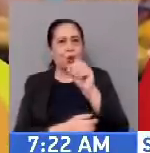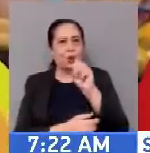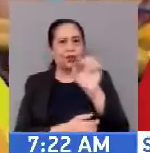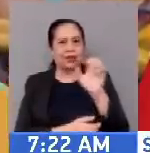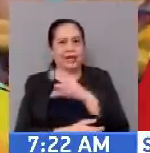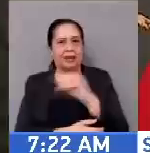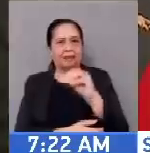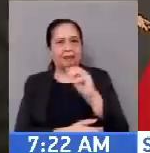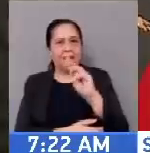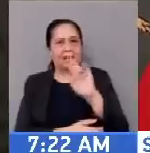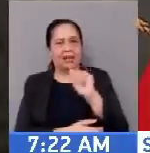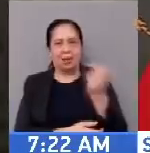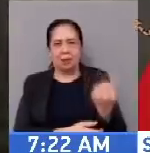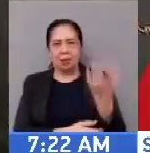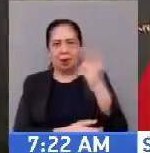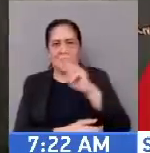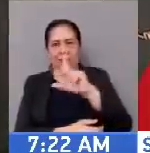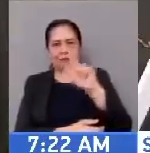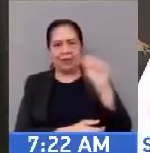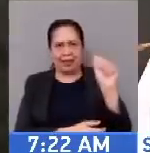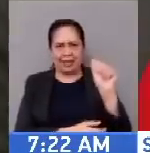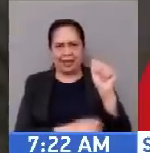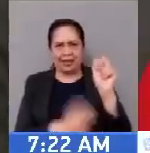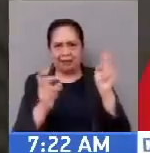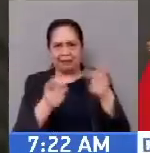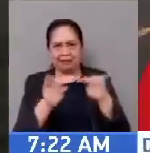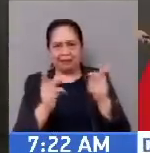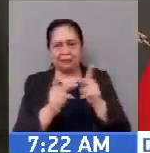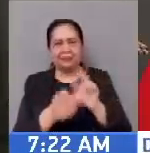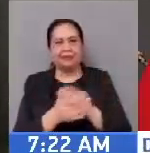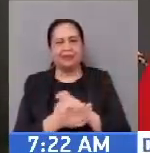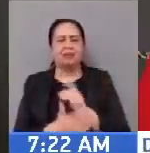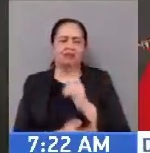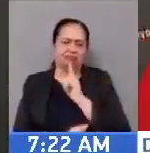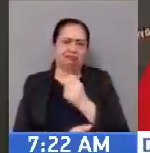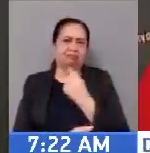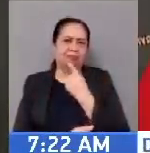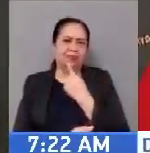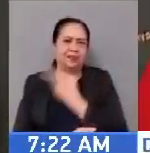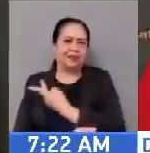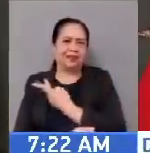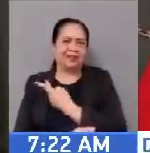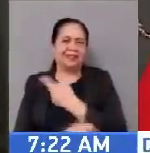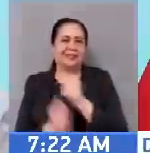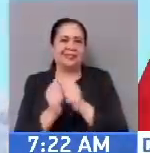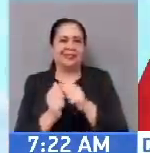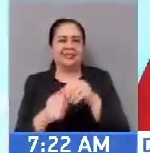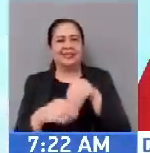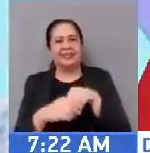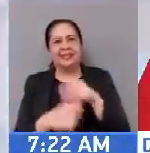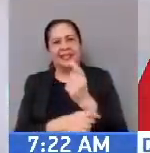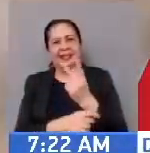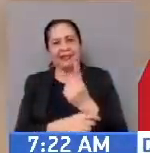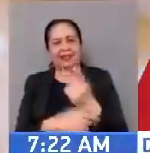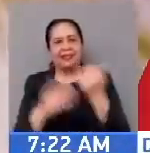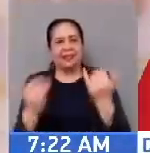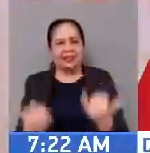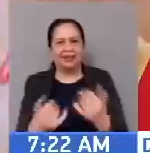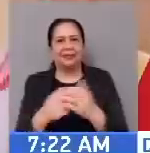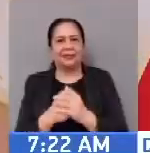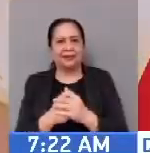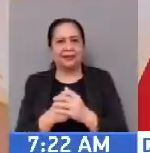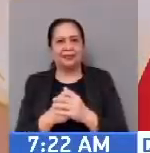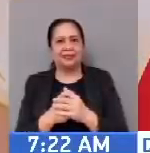Bonggang Villa. Bukod sa na-miss ko talagang katrabaho si Marian sa TV, eh, at this time, syempre, sa isang